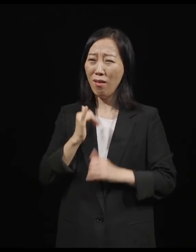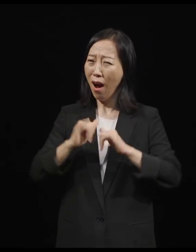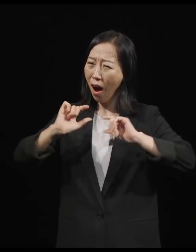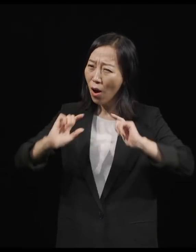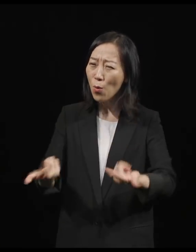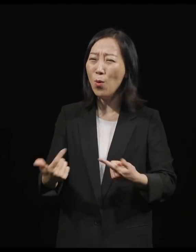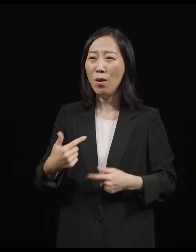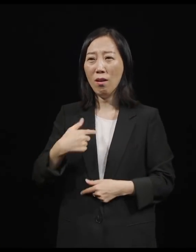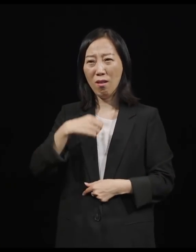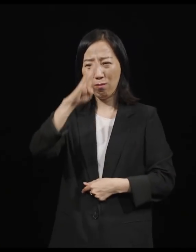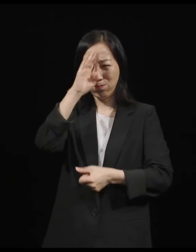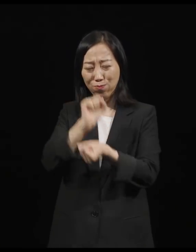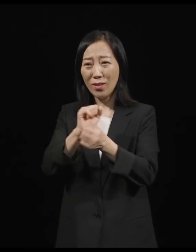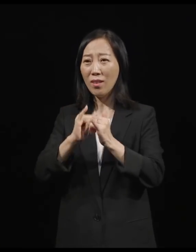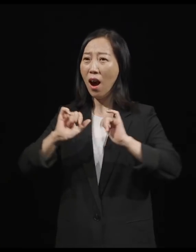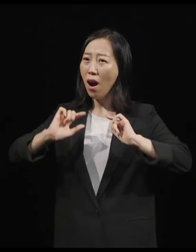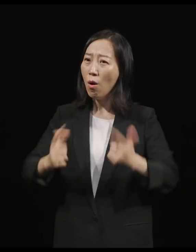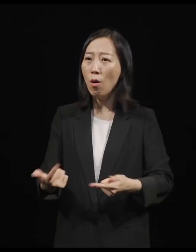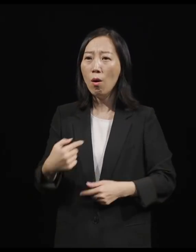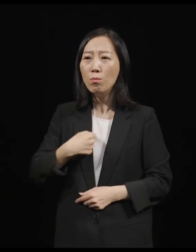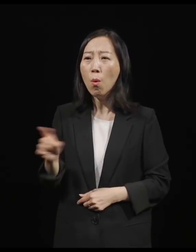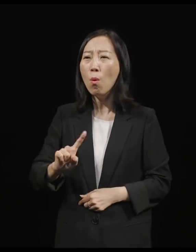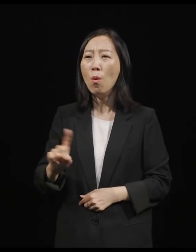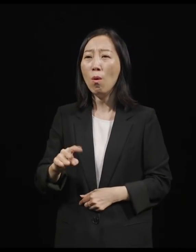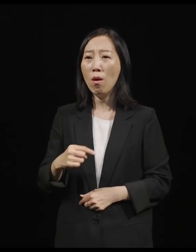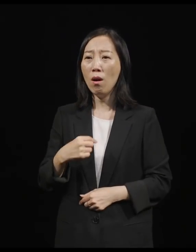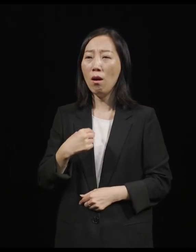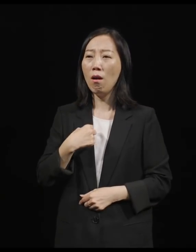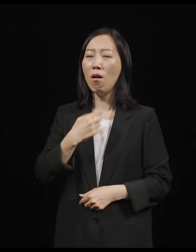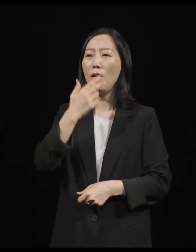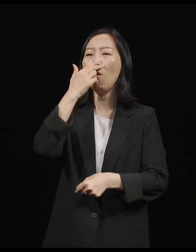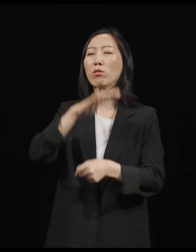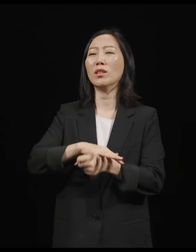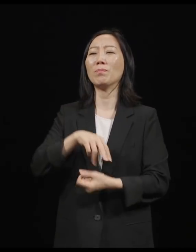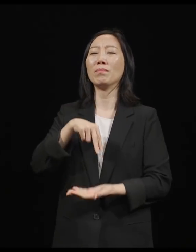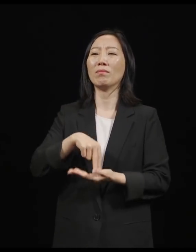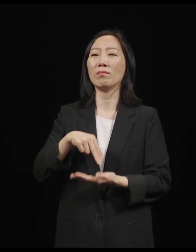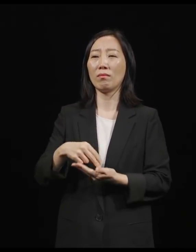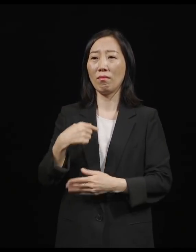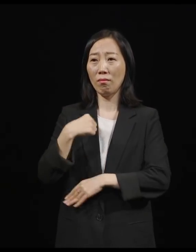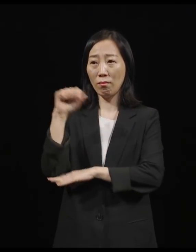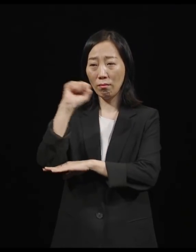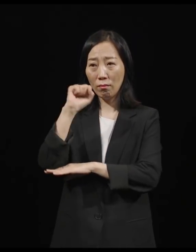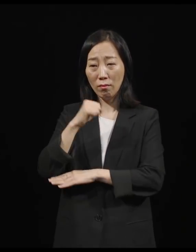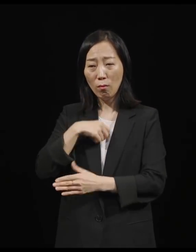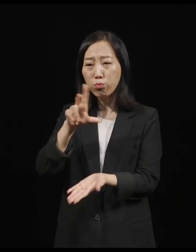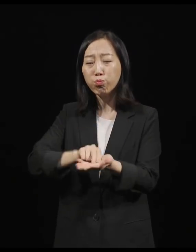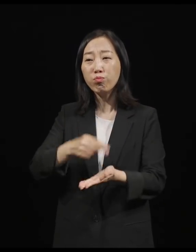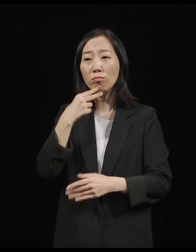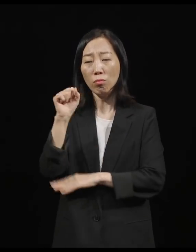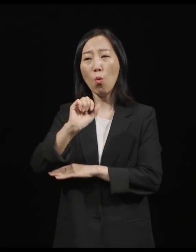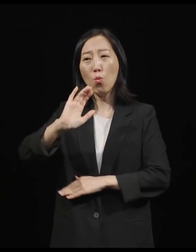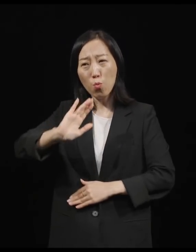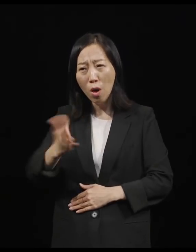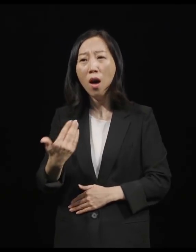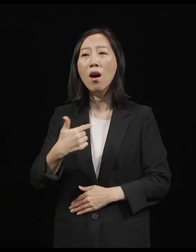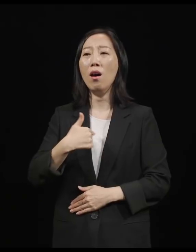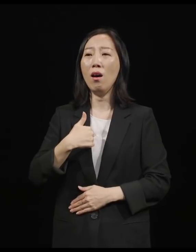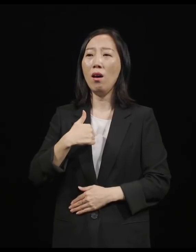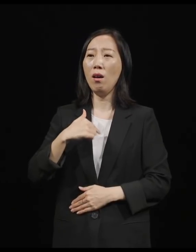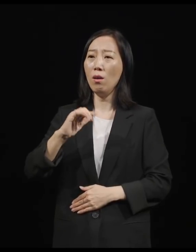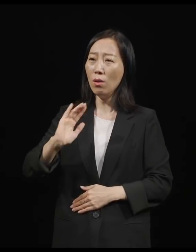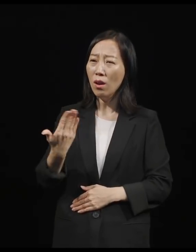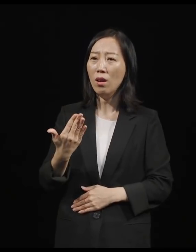전염병 환자도 아닌데 왜 날 그런 눈으로 쳐다봤어야 했는지, 내가 운전도 못할 정도로 위험한 사람이